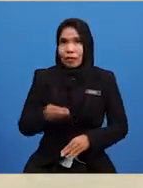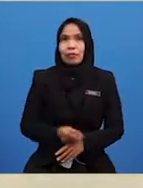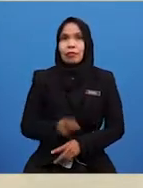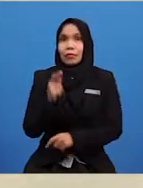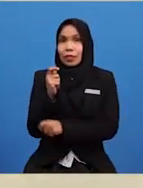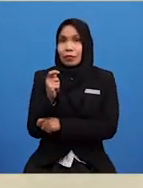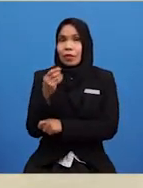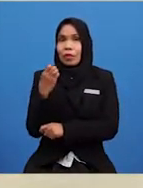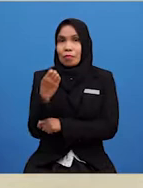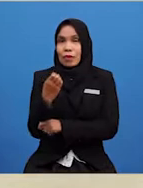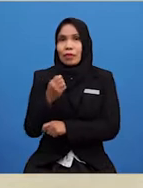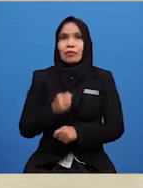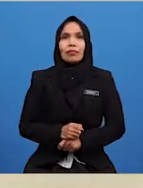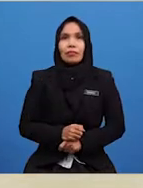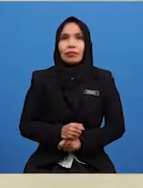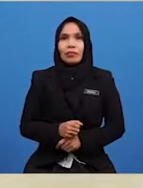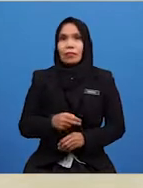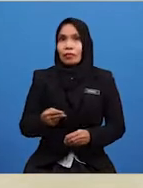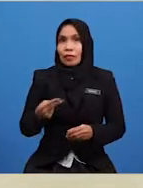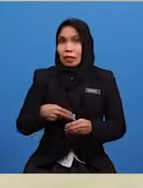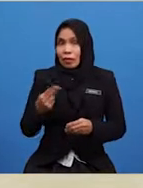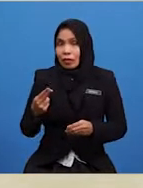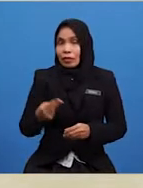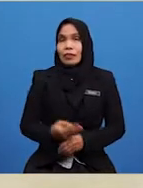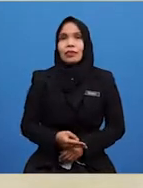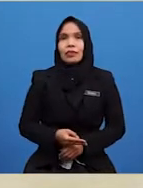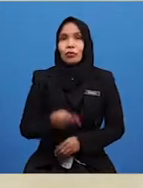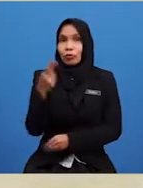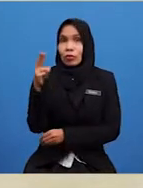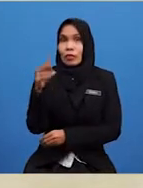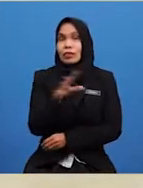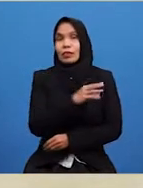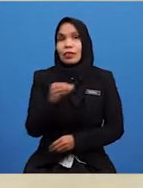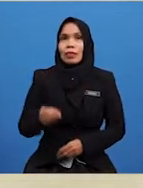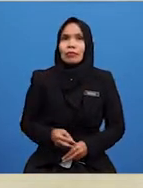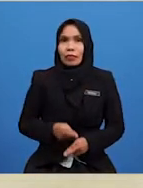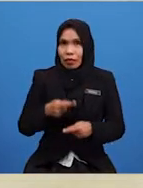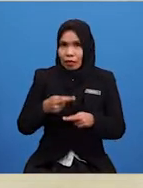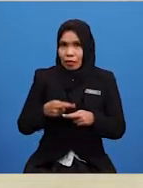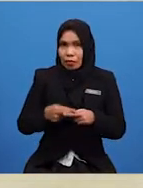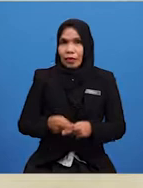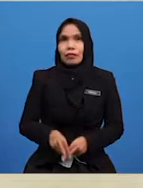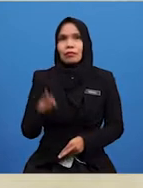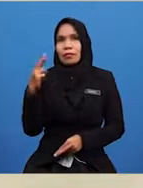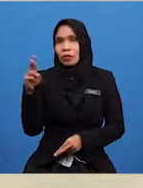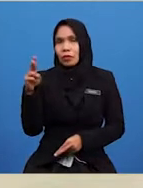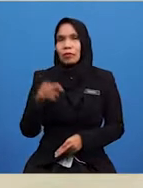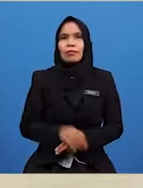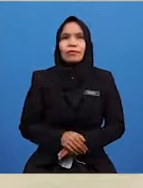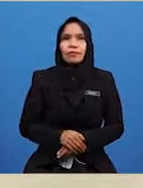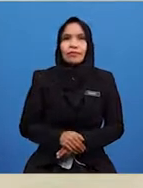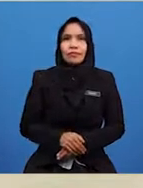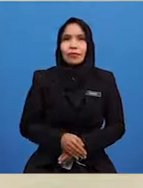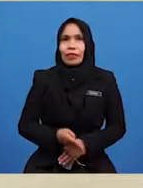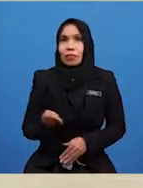timah, emas, kapur barus, hasil hutan dan rempah ratus. Manakala, barang yang dibawa masuk ke